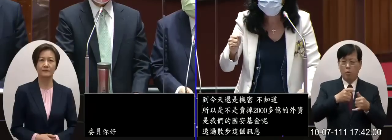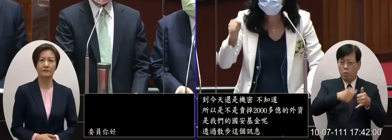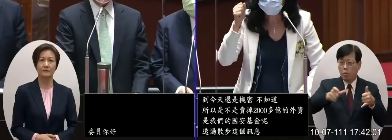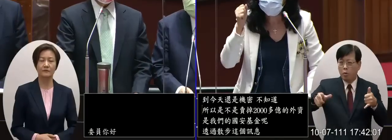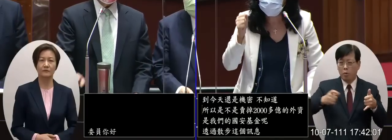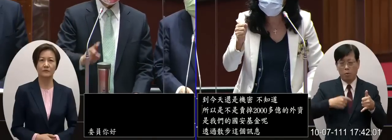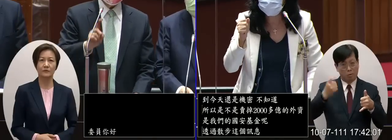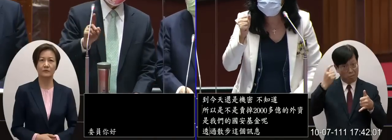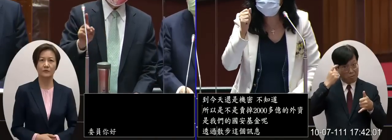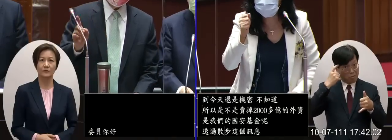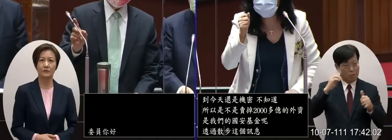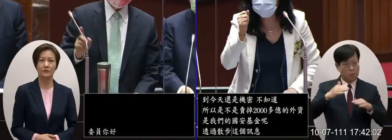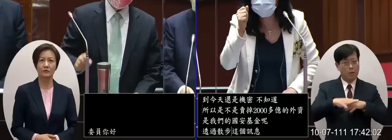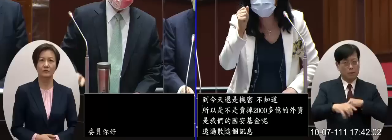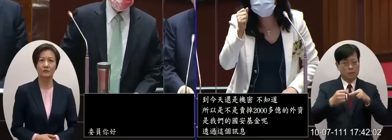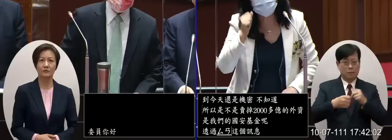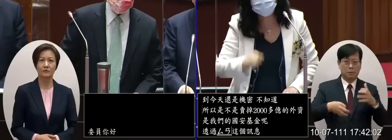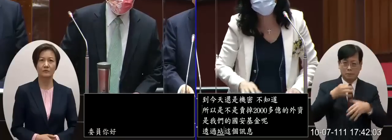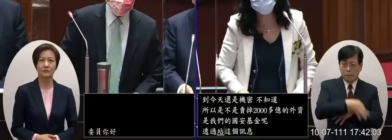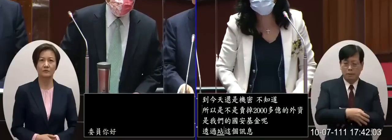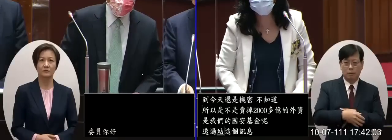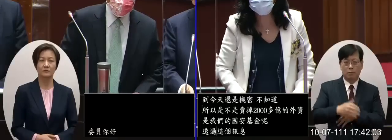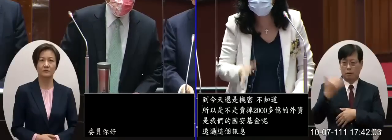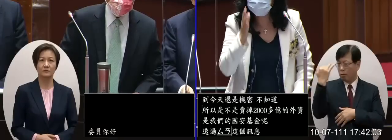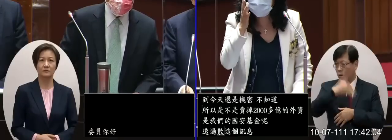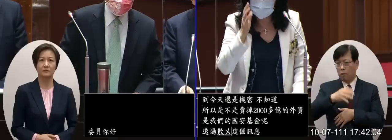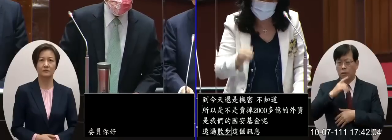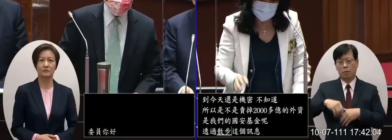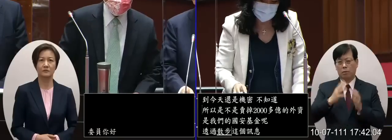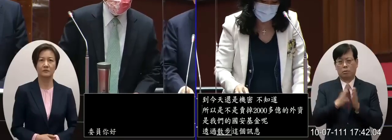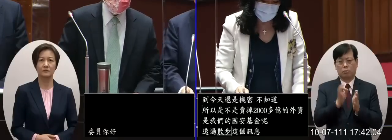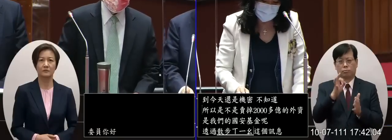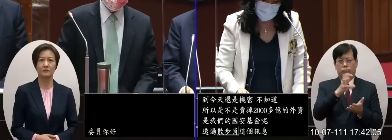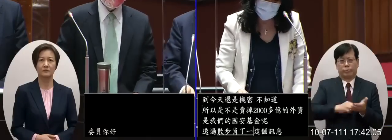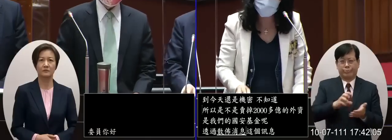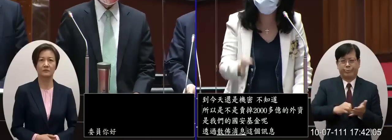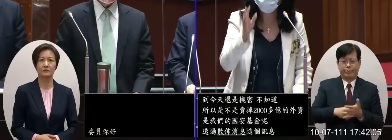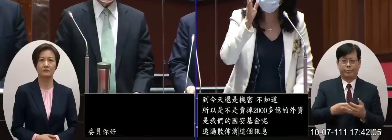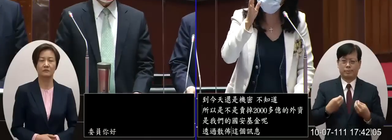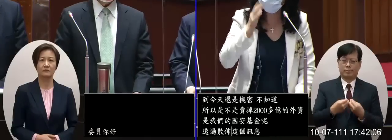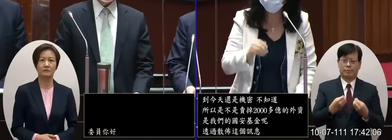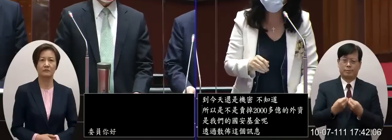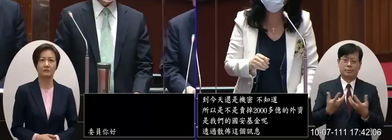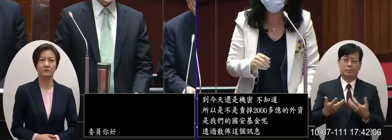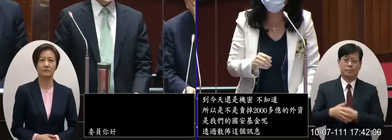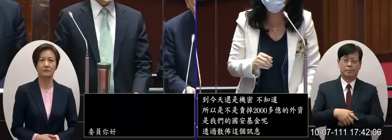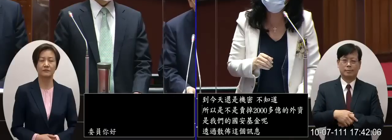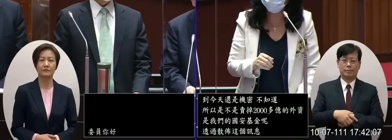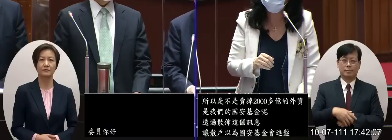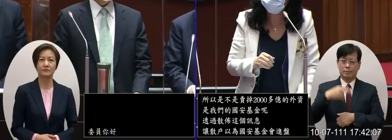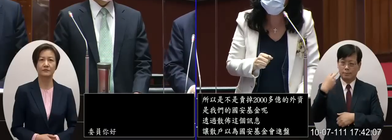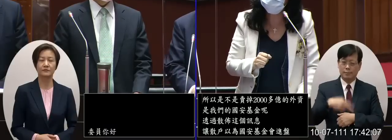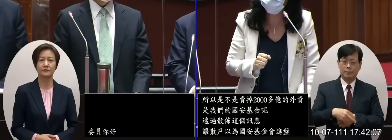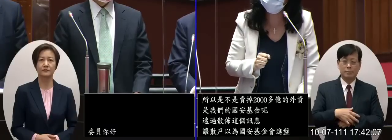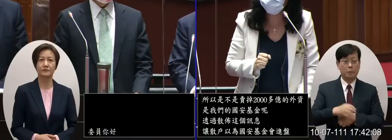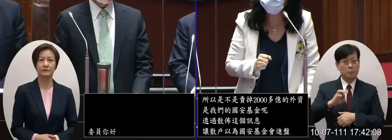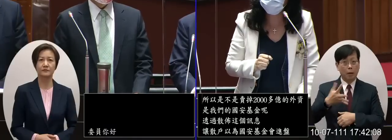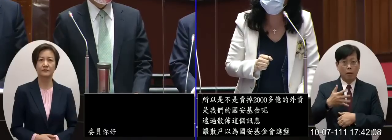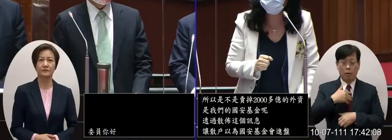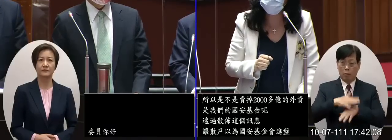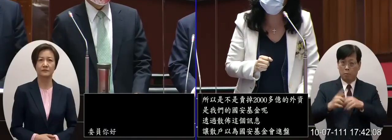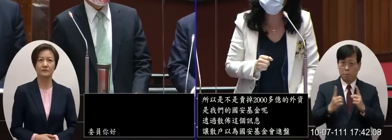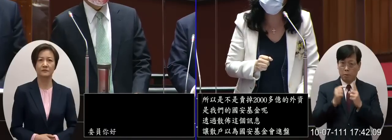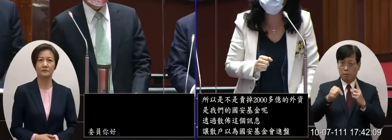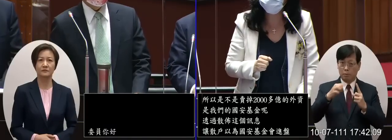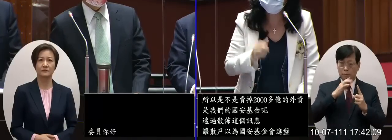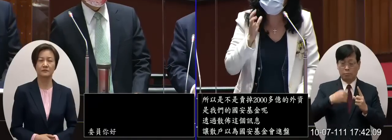果国内变成一个外资的提款机。这个我要是跟院长报告。另外我要提到，就是说为什么会有